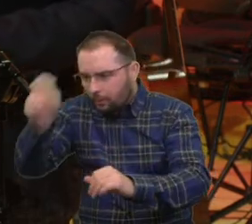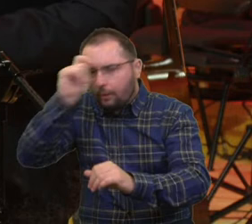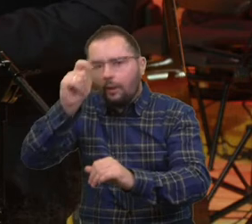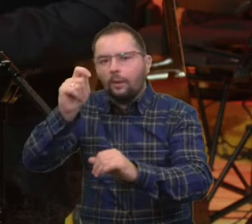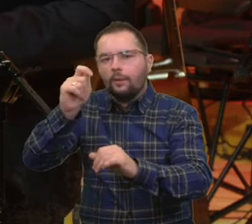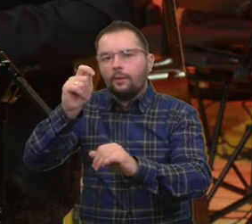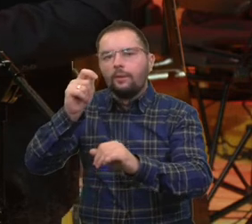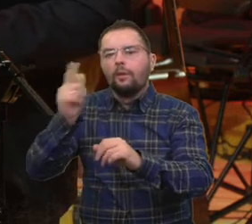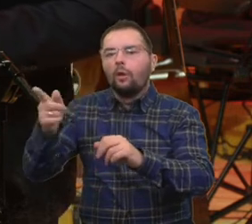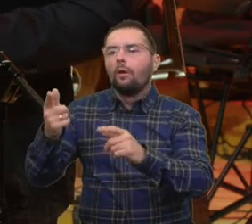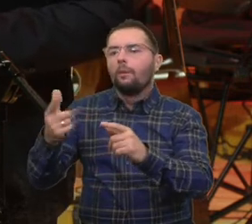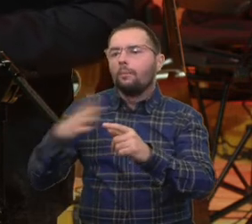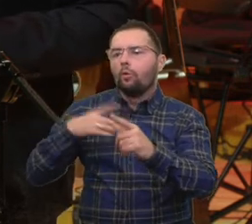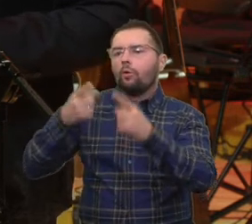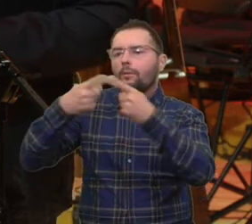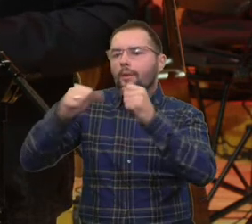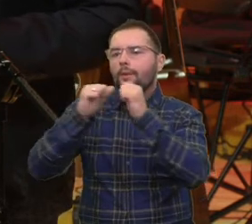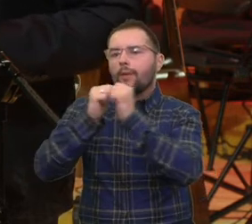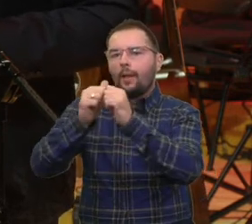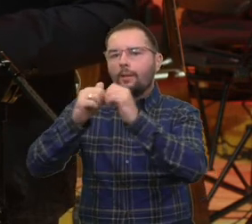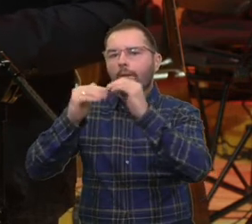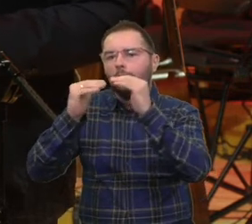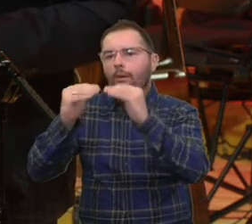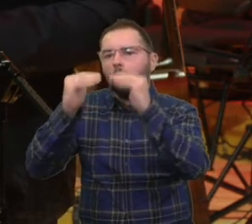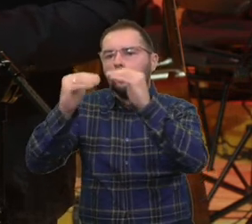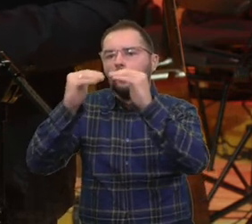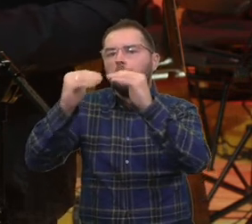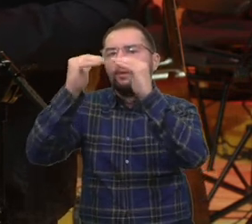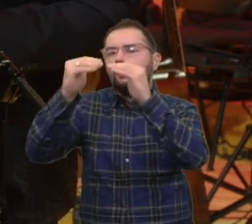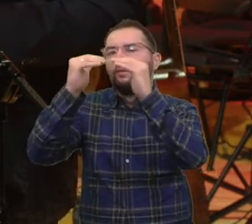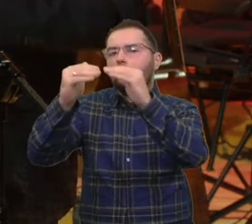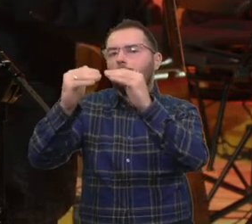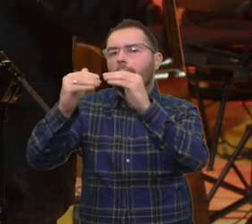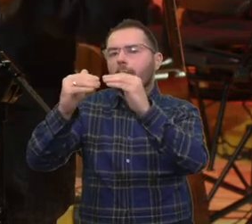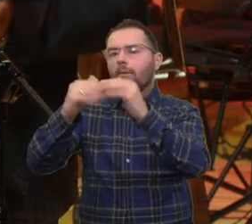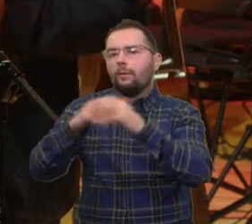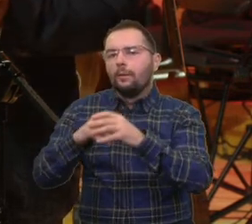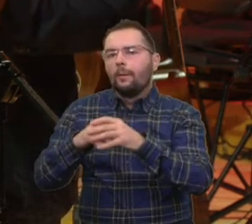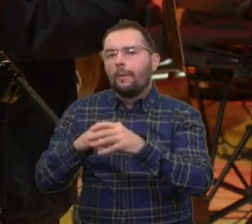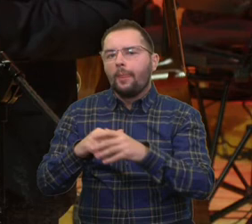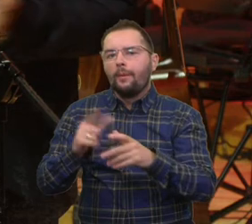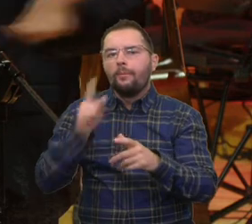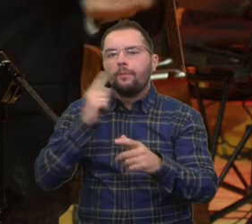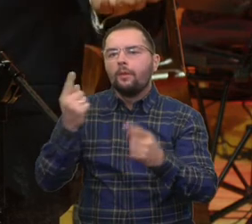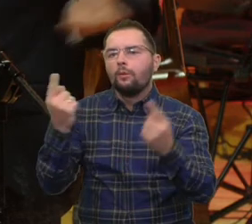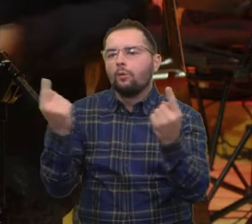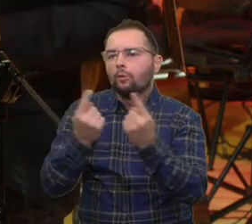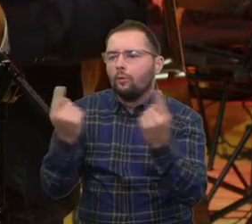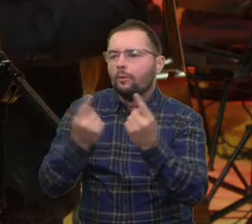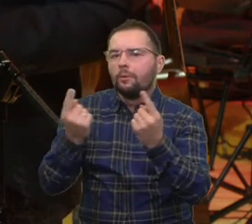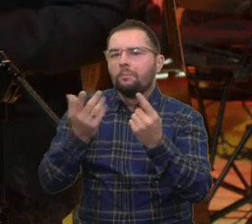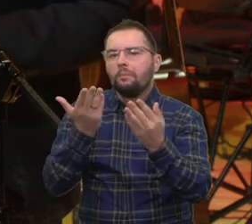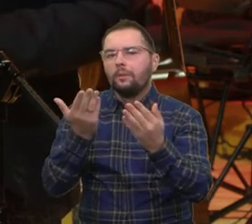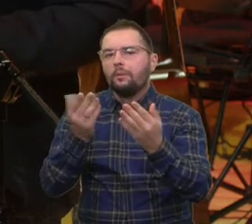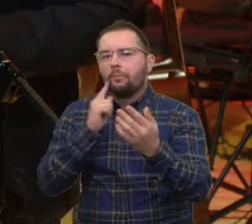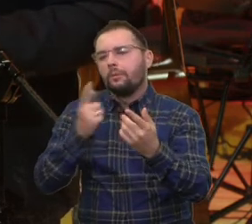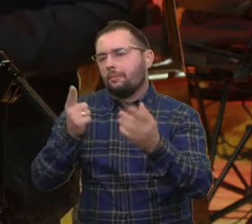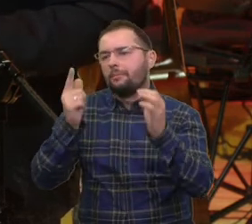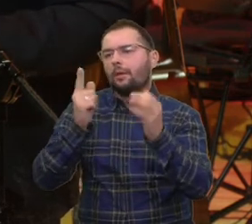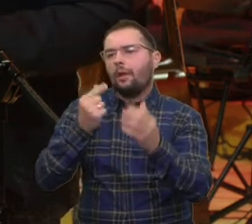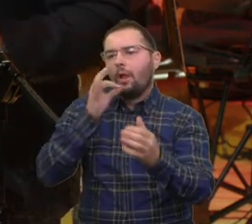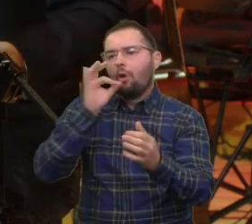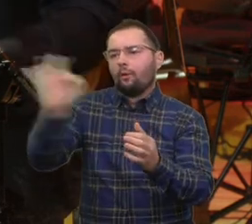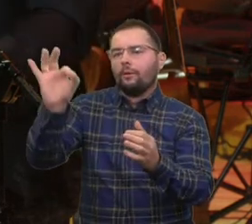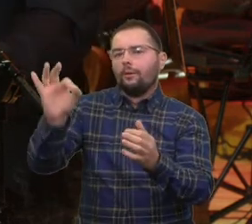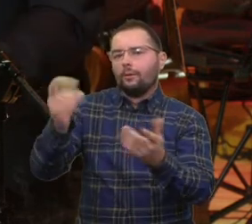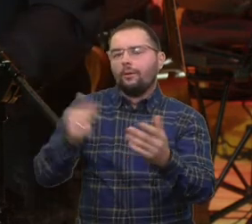kto pełni te funkcje na różnych szczeblach samorządu, bo o nich będzie za chwilę mowa, no to super staje się czymś absolutnie oczywistym.